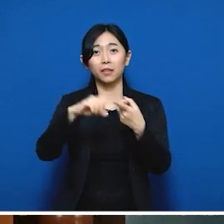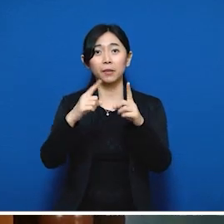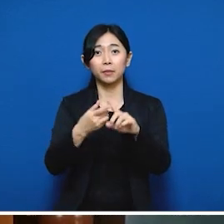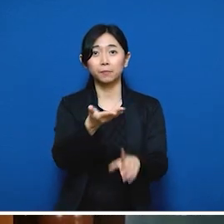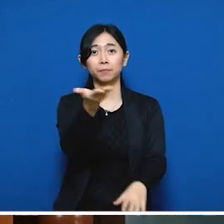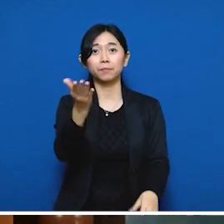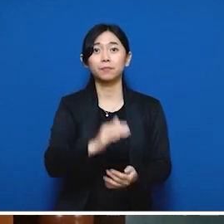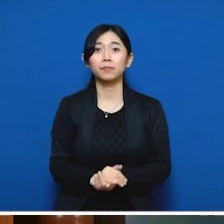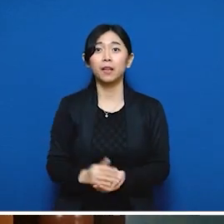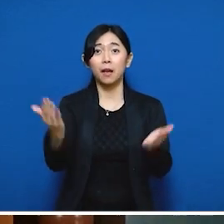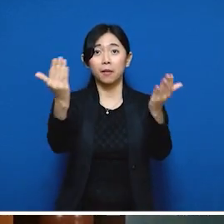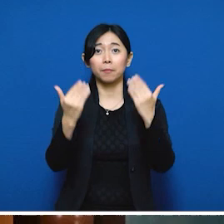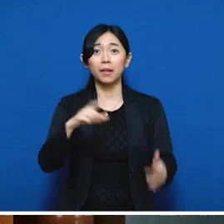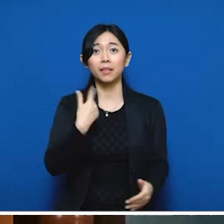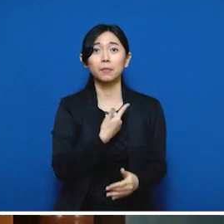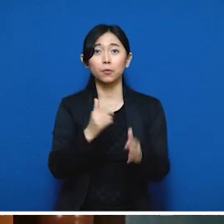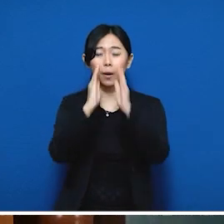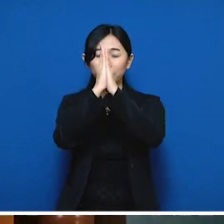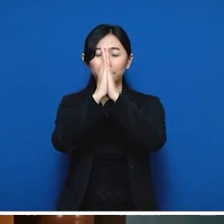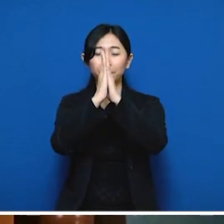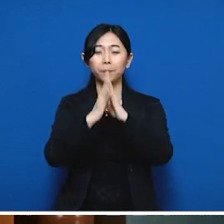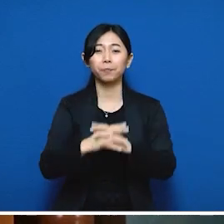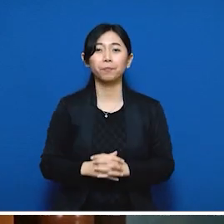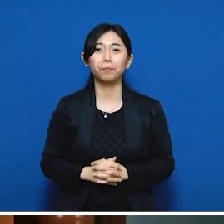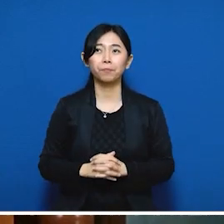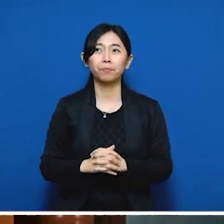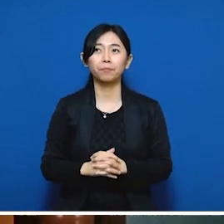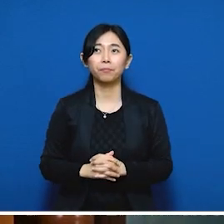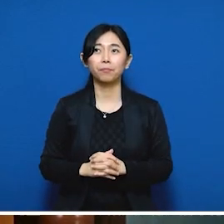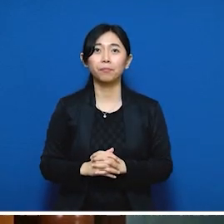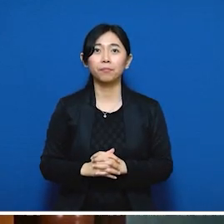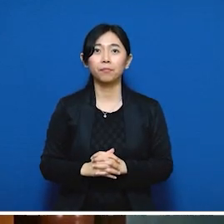Saudaraku, mari kita berdoa.